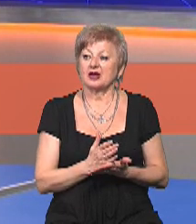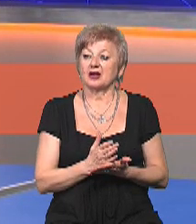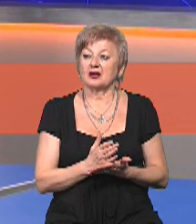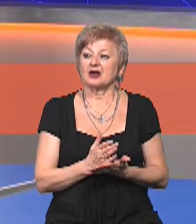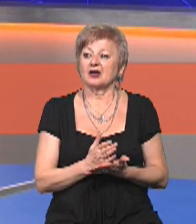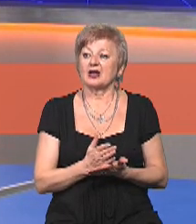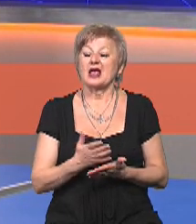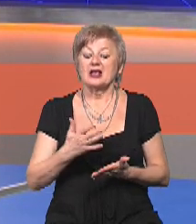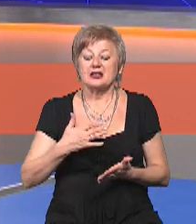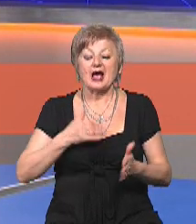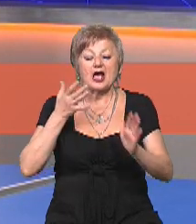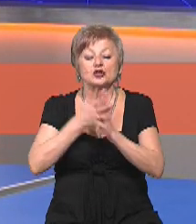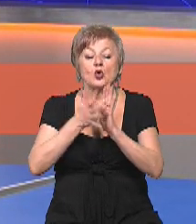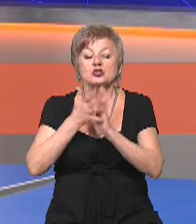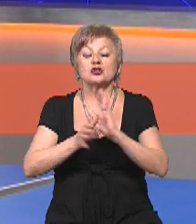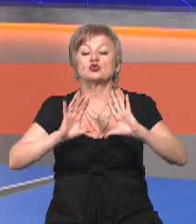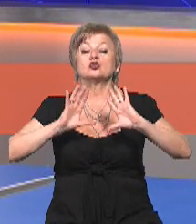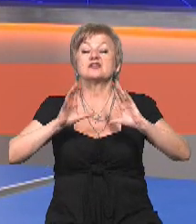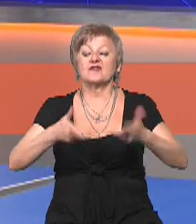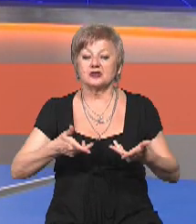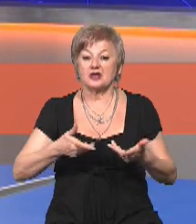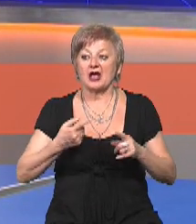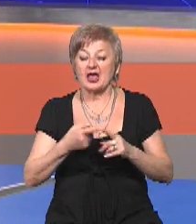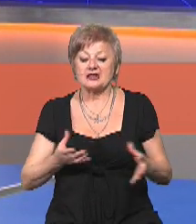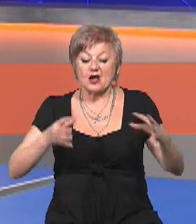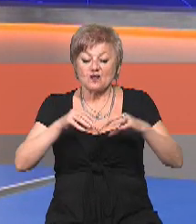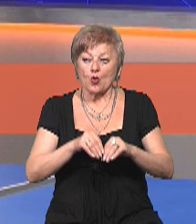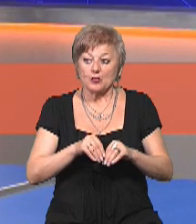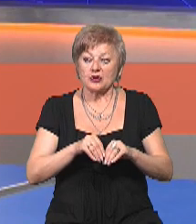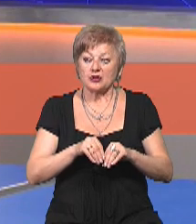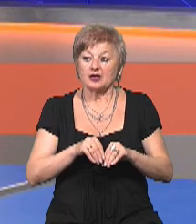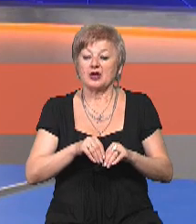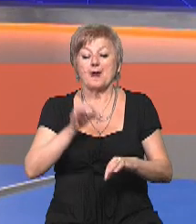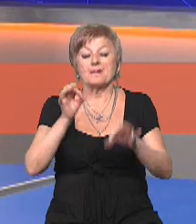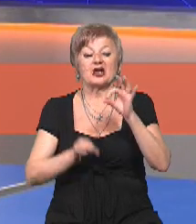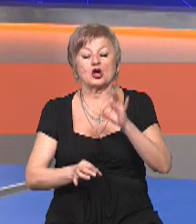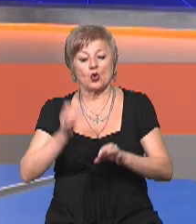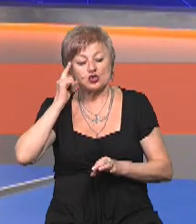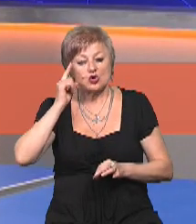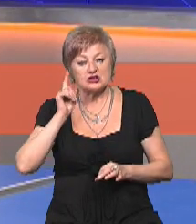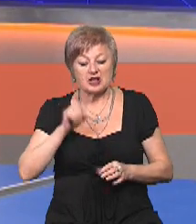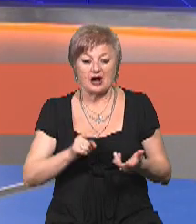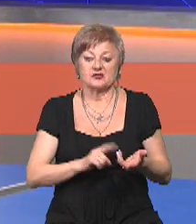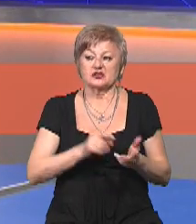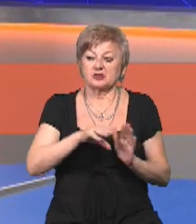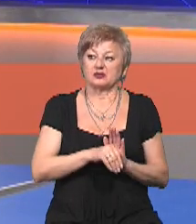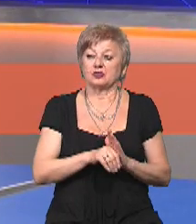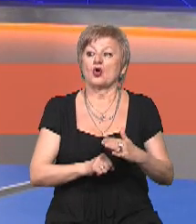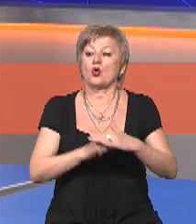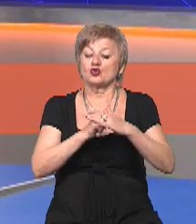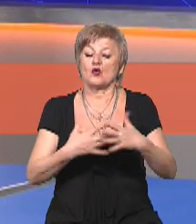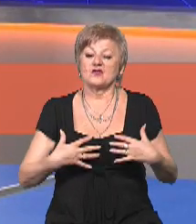«Я досліджую світ». Це інтегрований предмет, який поєднує в собі і природознавство, і основи